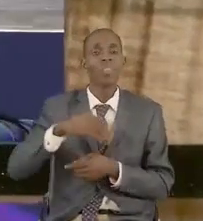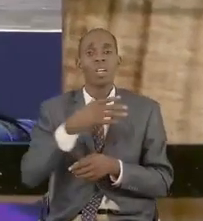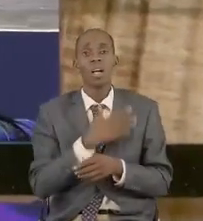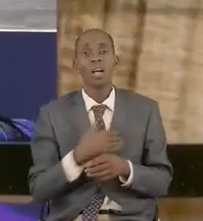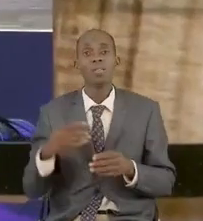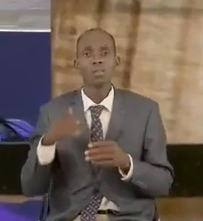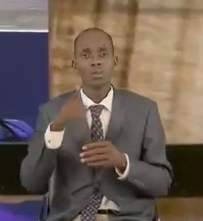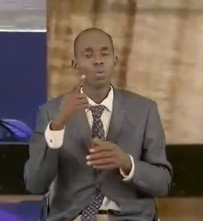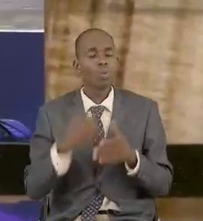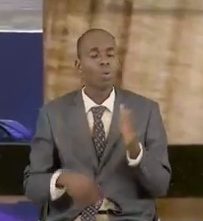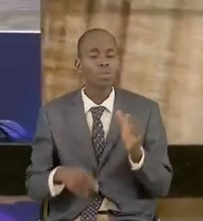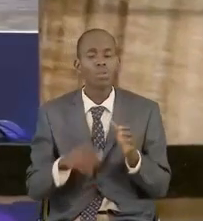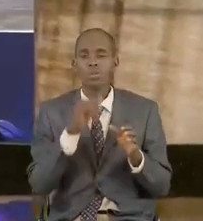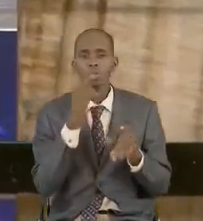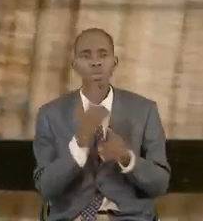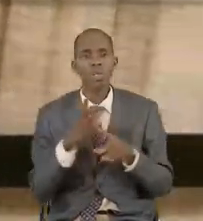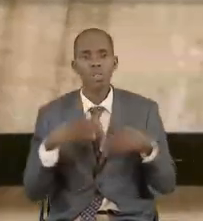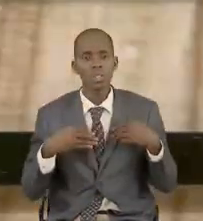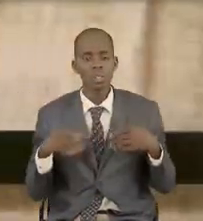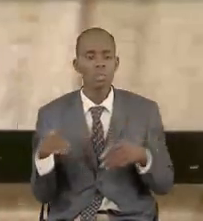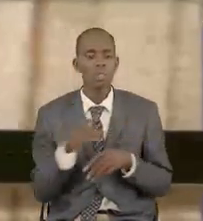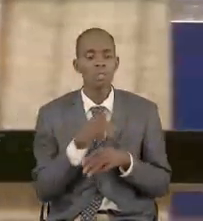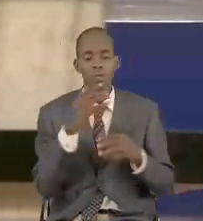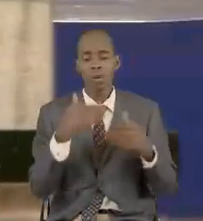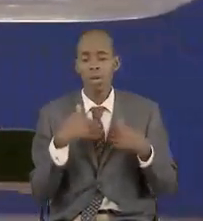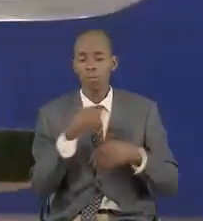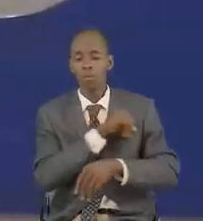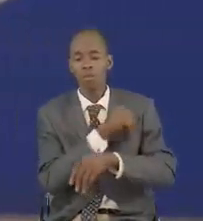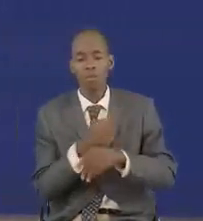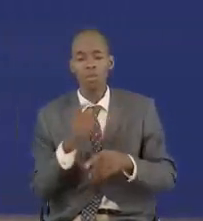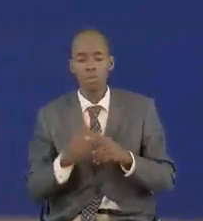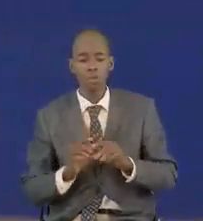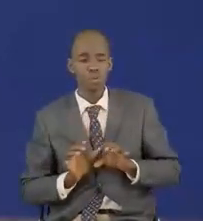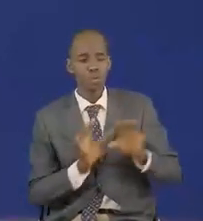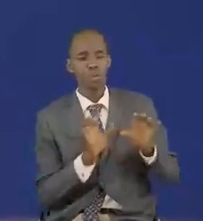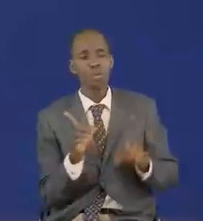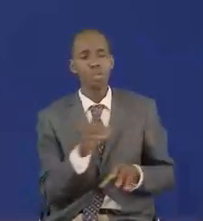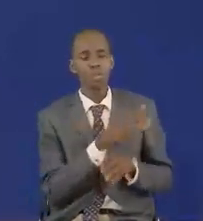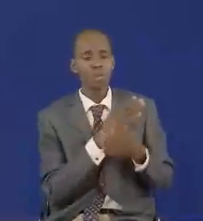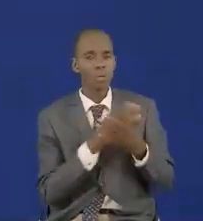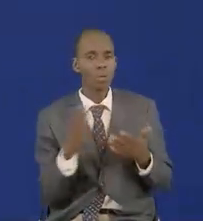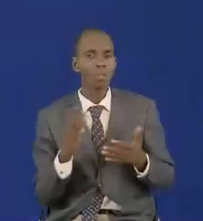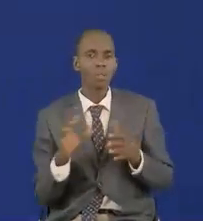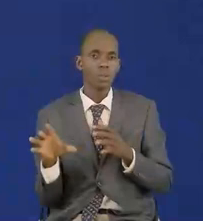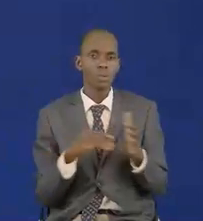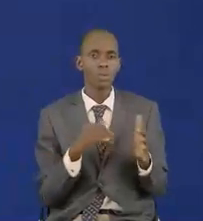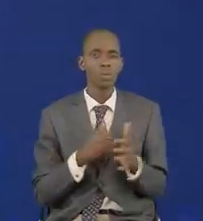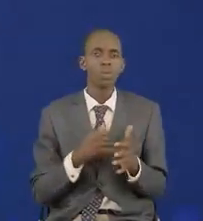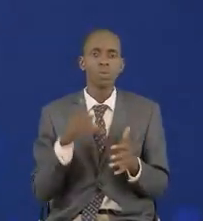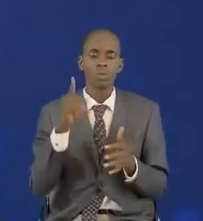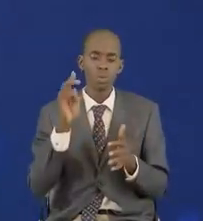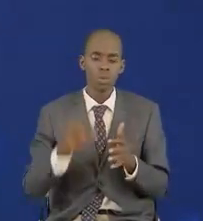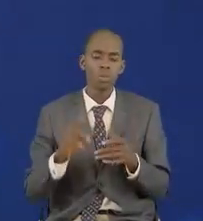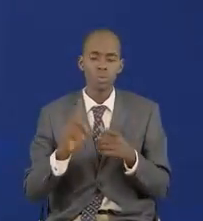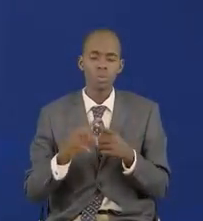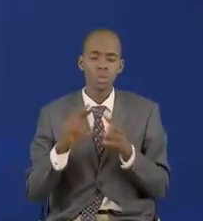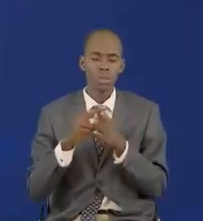des sous non tu es la mère de côté si tu n'as pas l'autorité de le mettre de les mettre de côté tu vas les